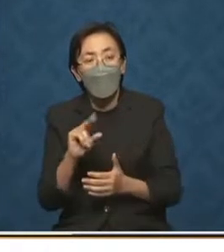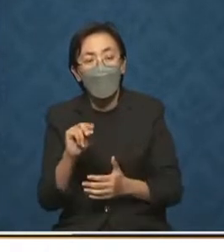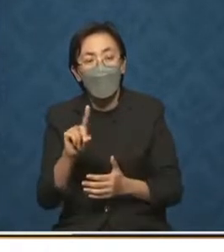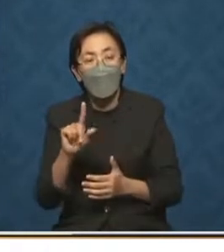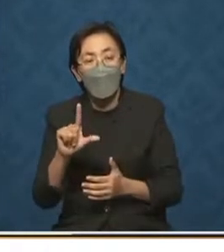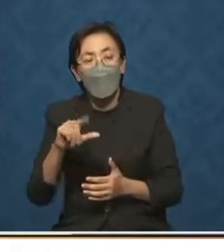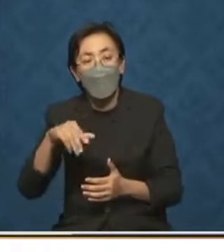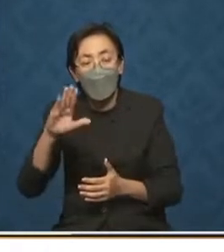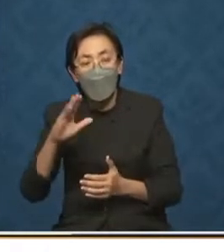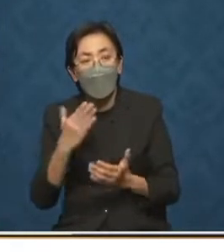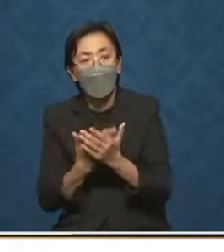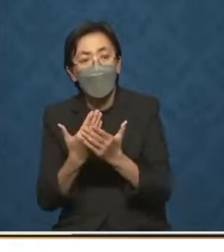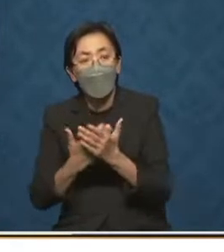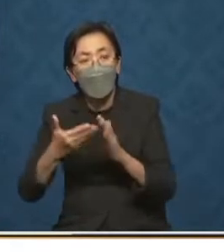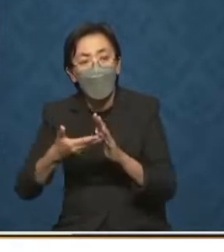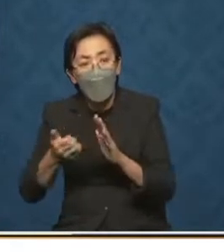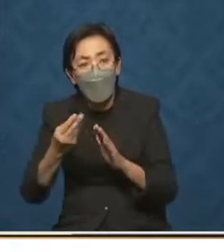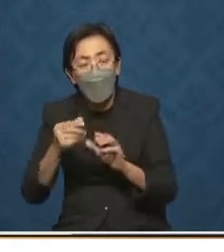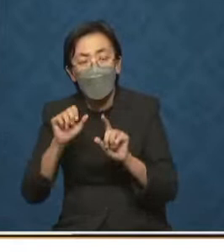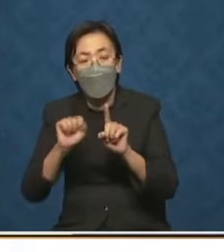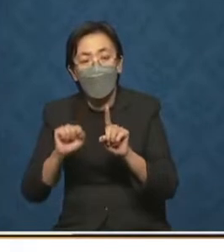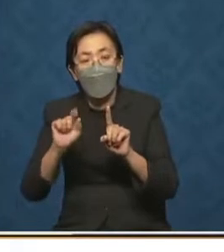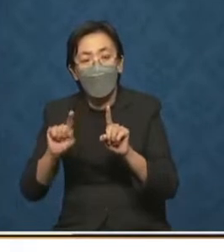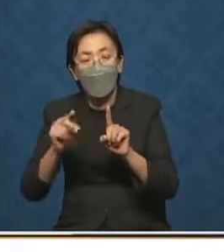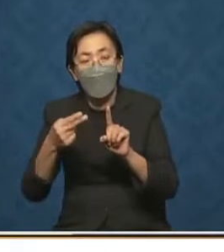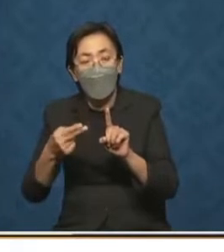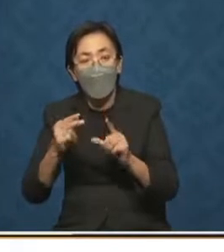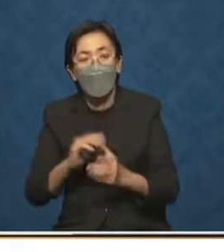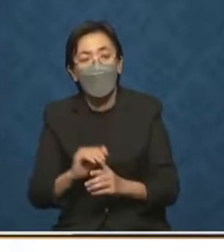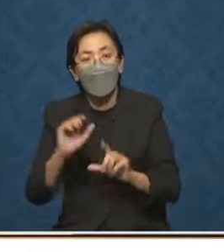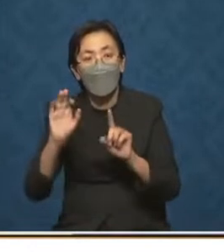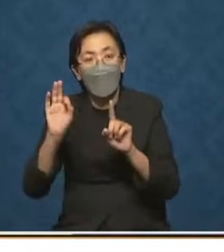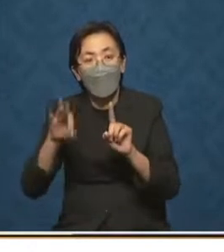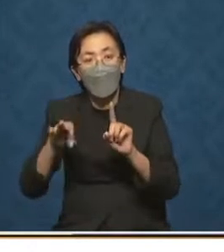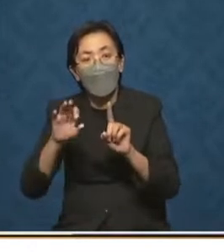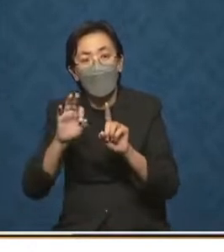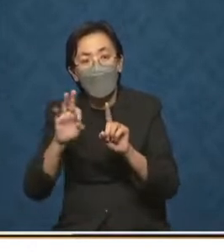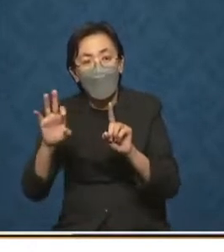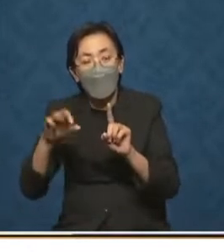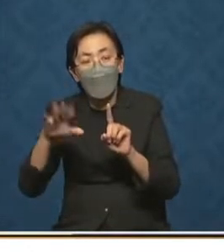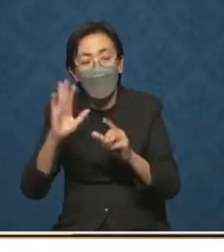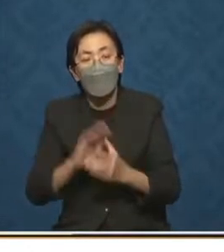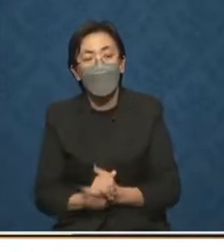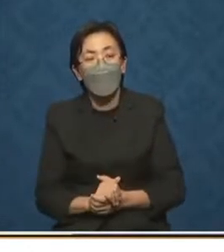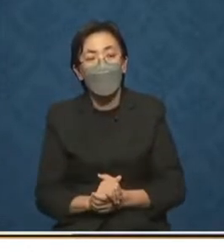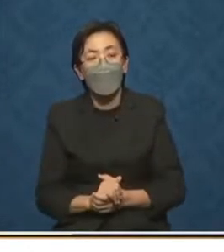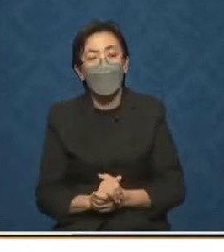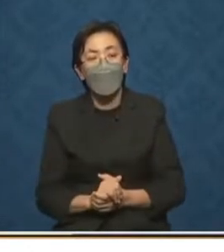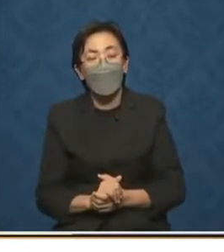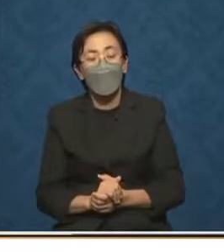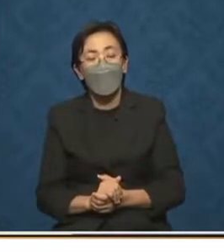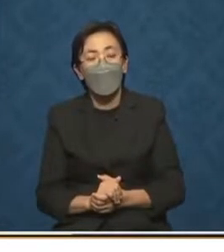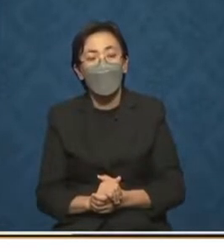ลดจากราคากลางลงมา 1,1109,900 บาท 98 สตังคำถานที่กระรบ